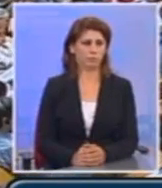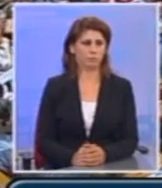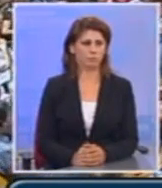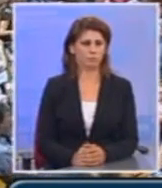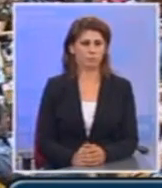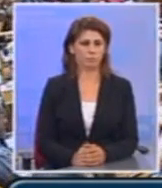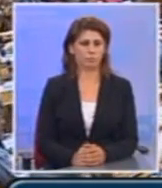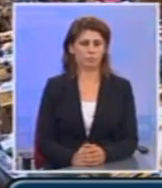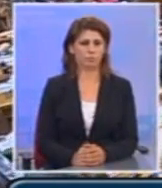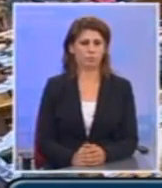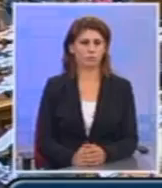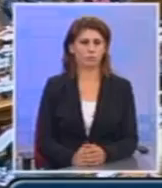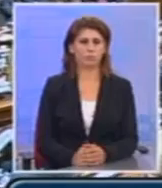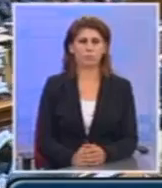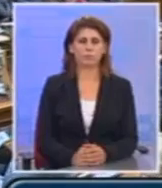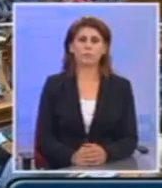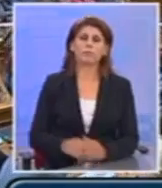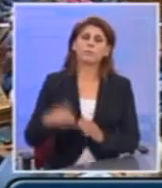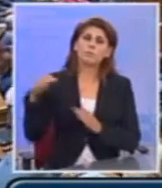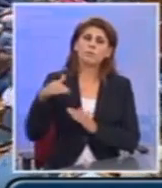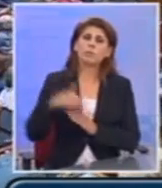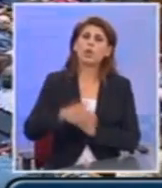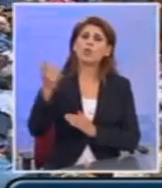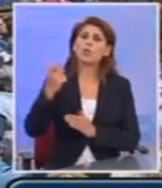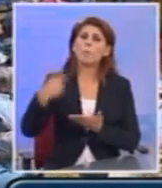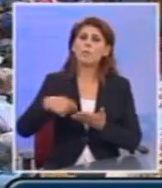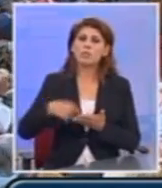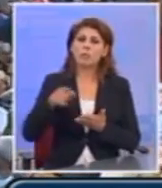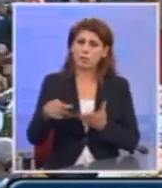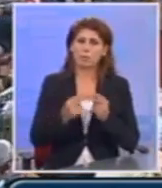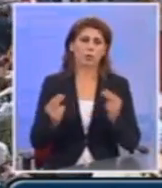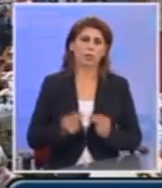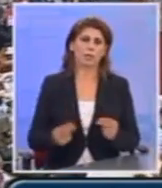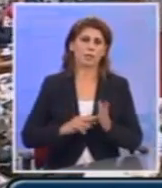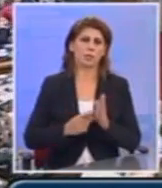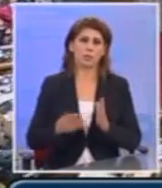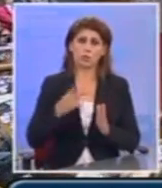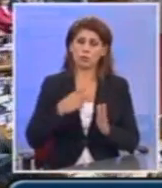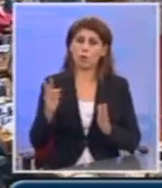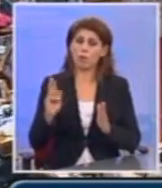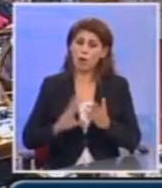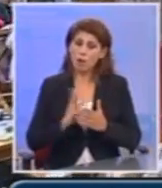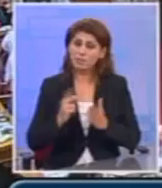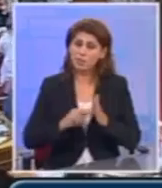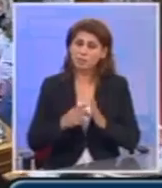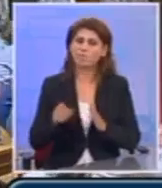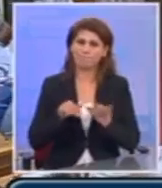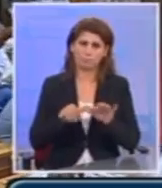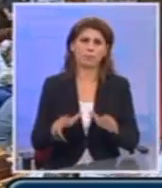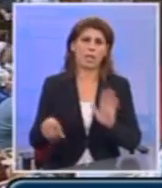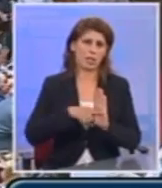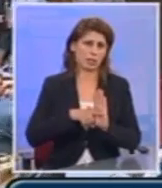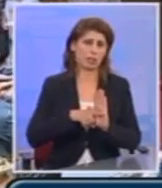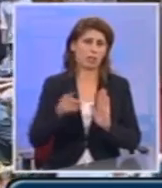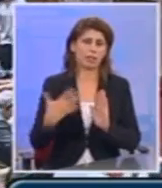και η πτώση του ποσοστού των μισθών είχε επίπτωση στην οικονομία τόσο στο ρυθμό ανάπτυξης της όσο και